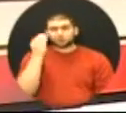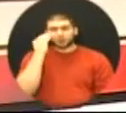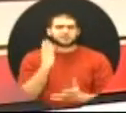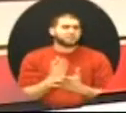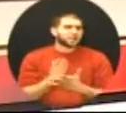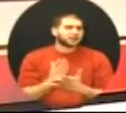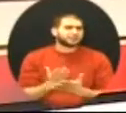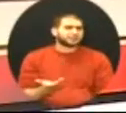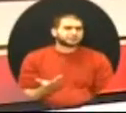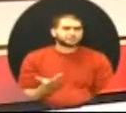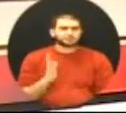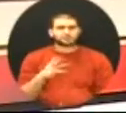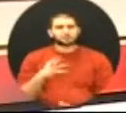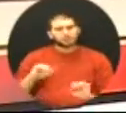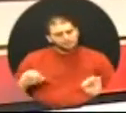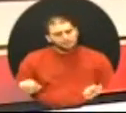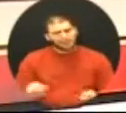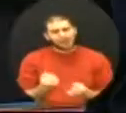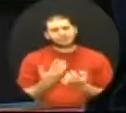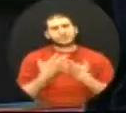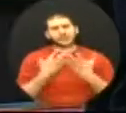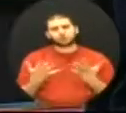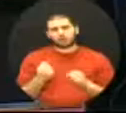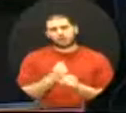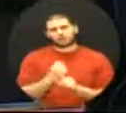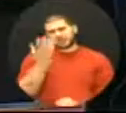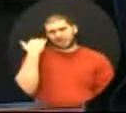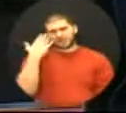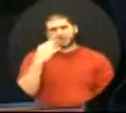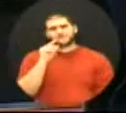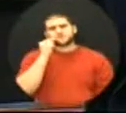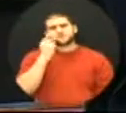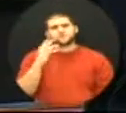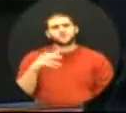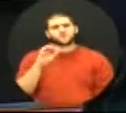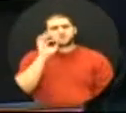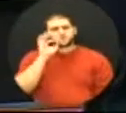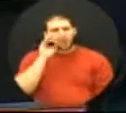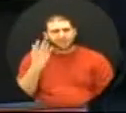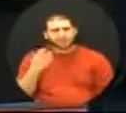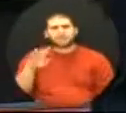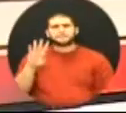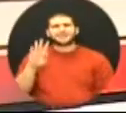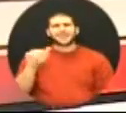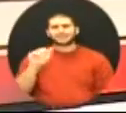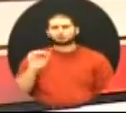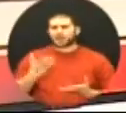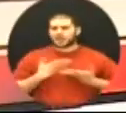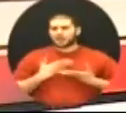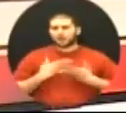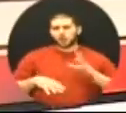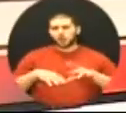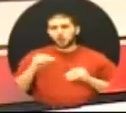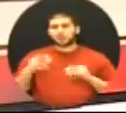אנחנו זוכרים את המאמץ אז שעשה בשעתו פואד בן אליעזר ואחרים, כדי לקבל קולות מהמגזר הערבי.